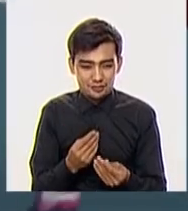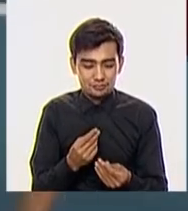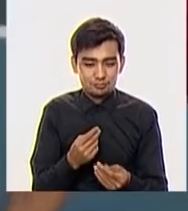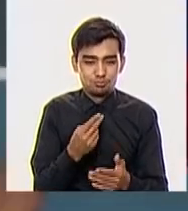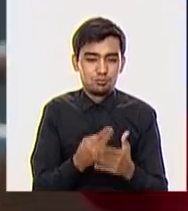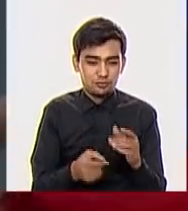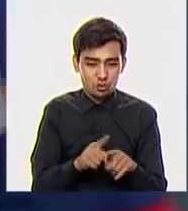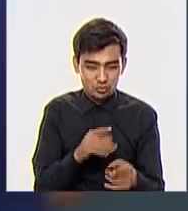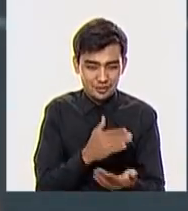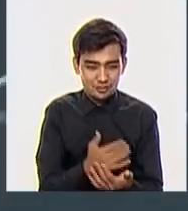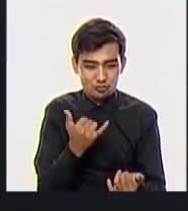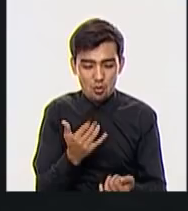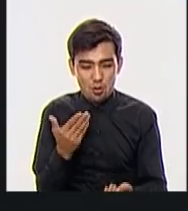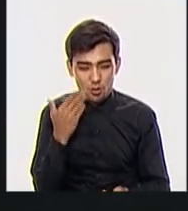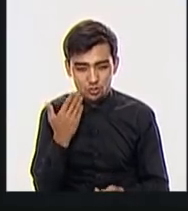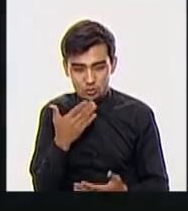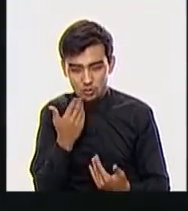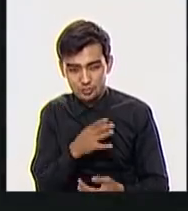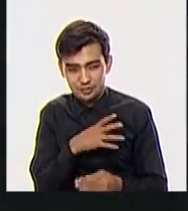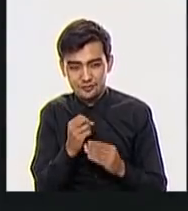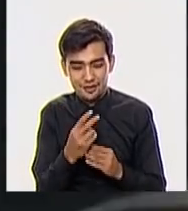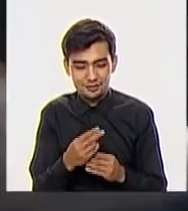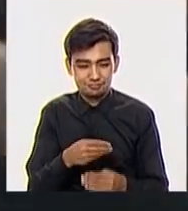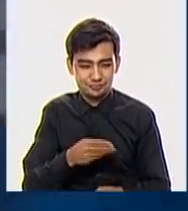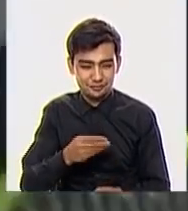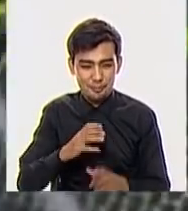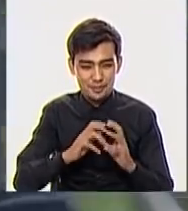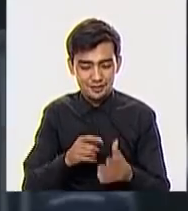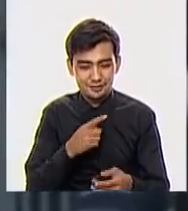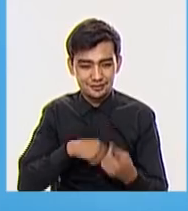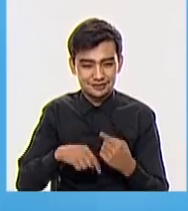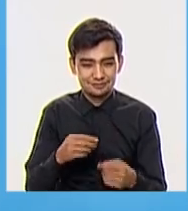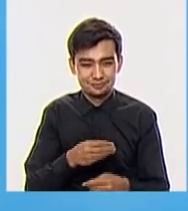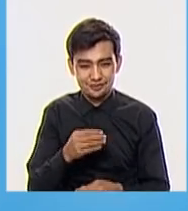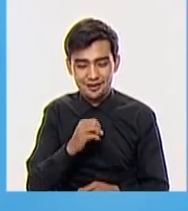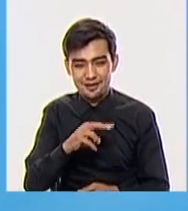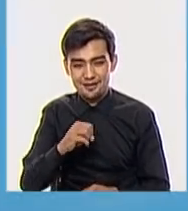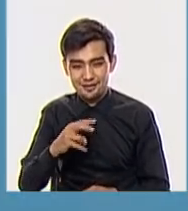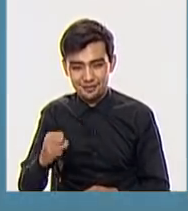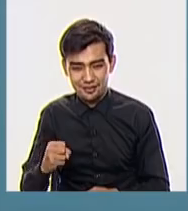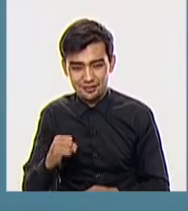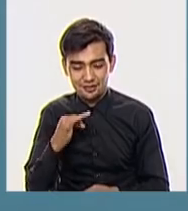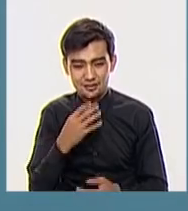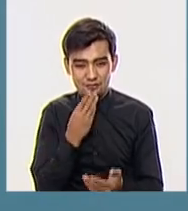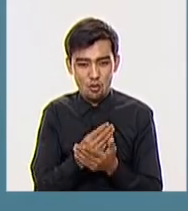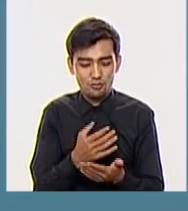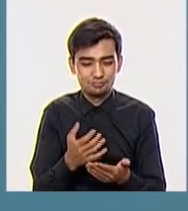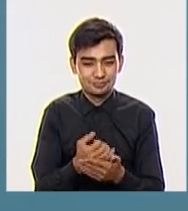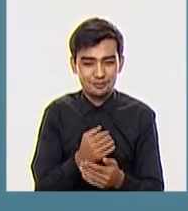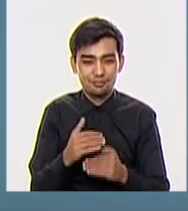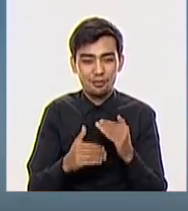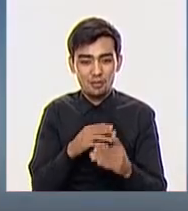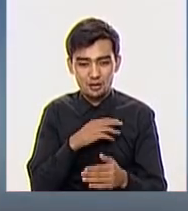без поражений. Сегодня в нелегком противостоянии с 12-й ракеткой мира наша теннисистка Елена Рыбакина прервала свой победный путь